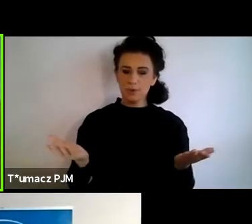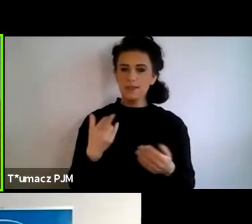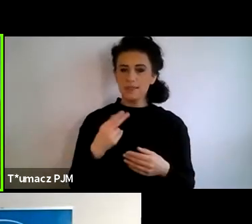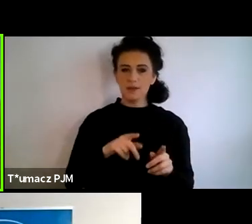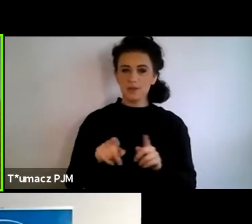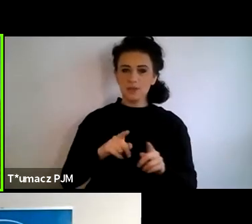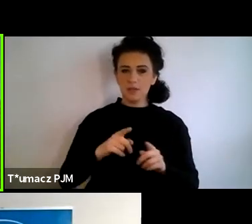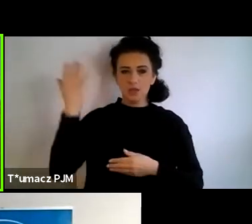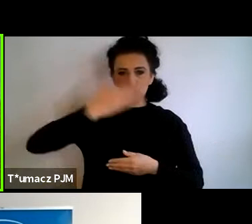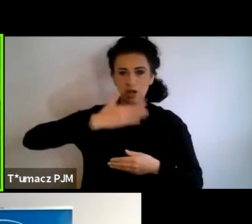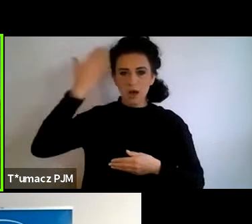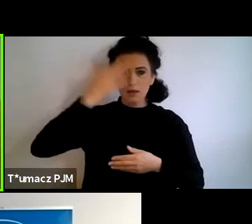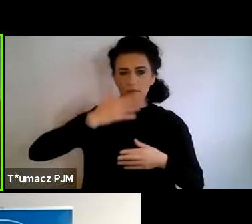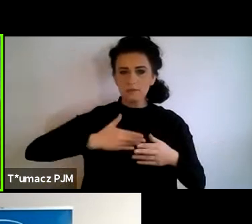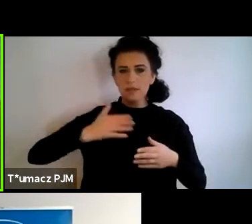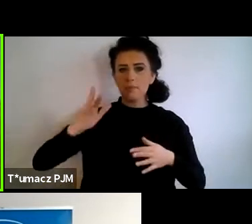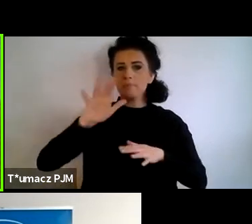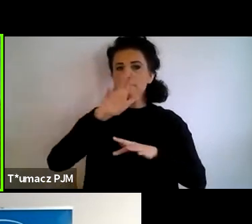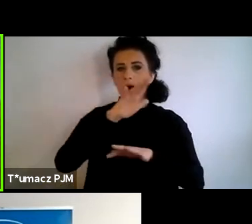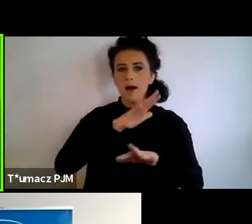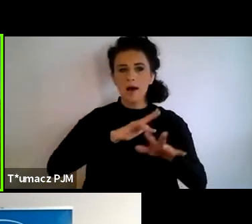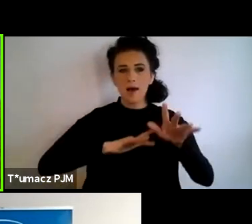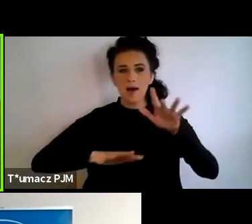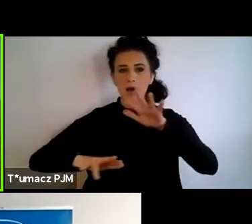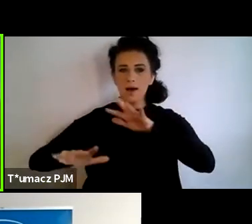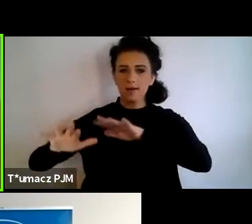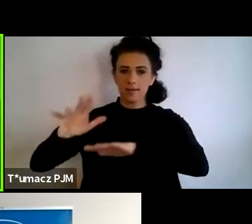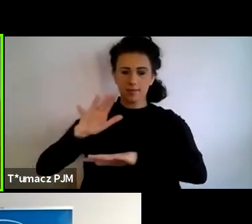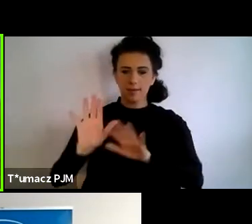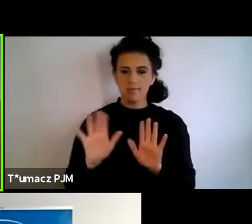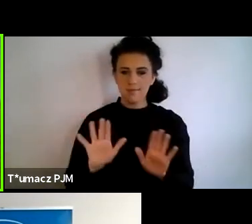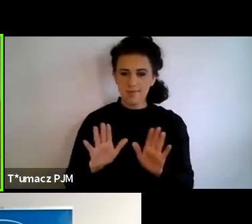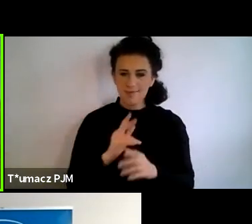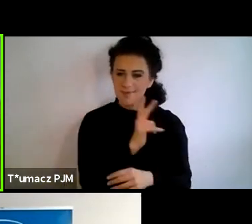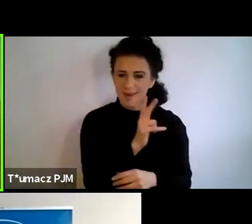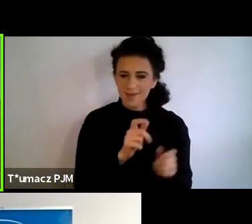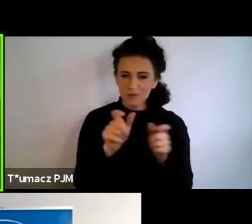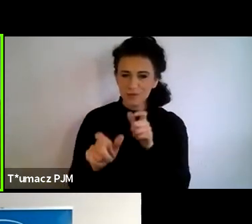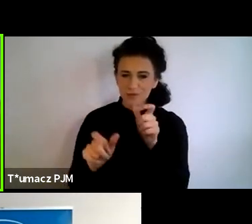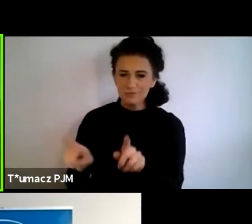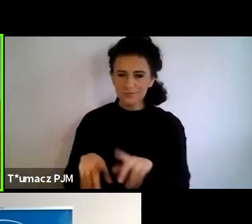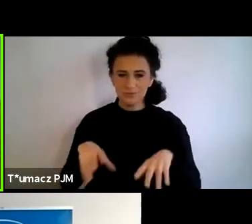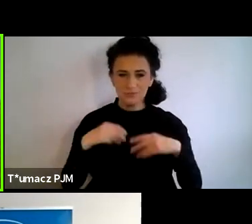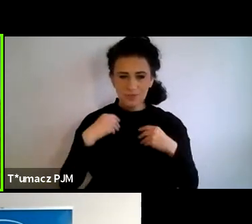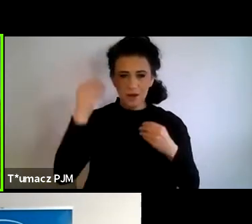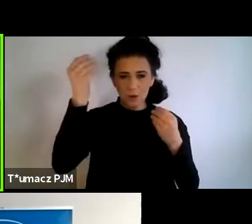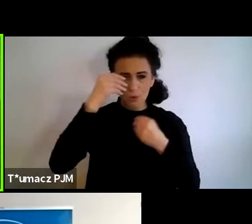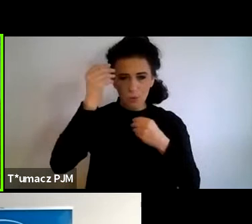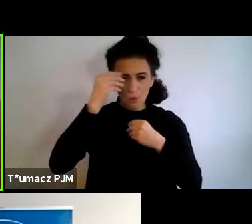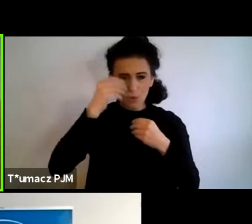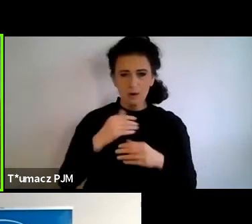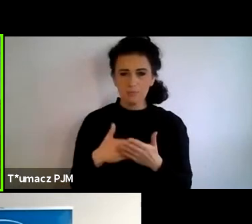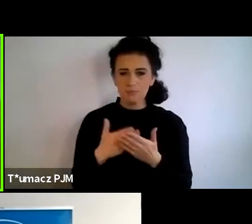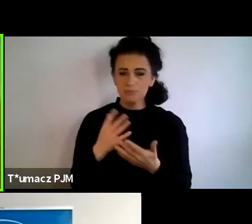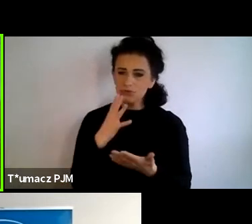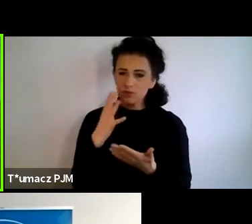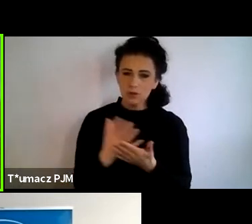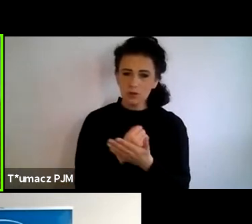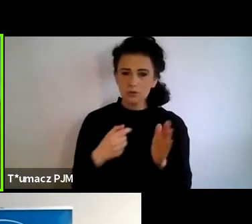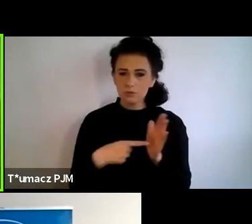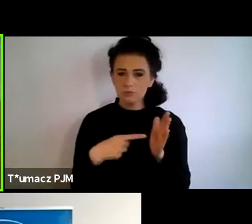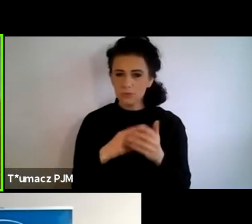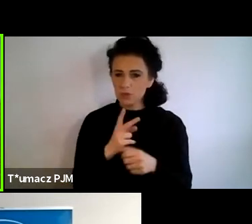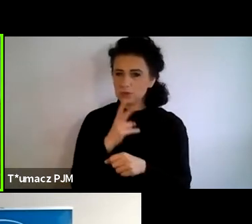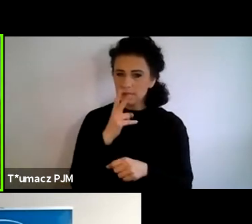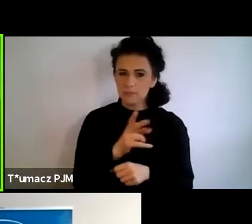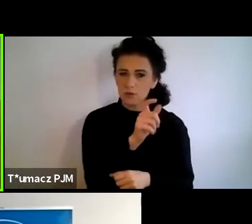magia, że dostępności może nauczyć się każdy, i stosować dostępność również może każdy,